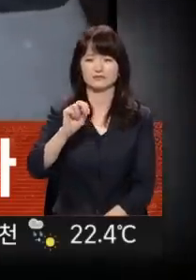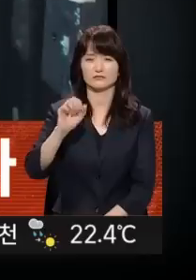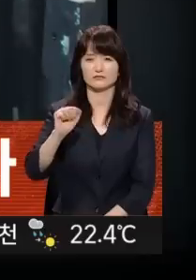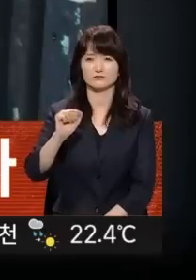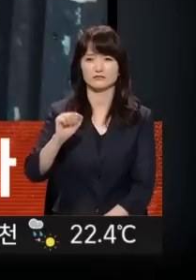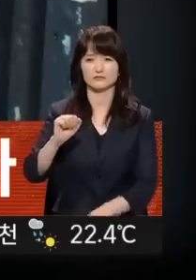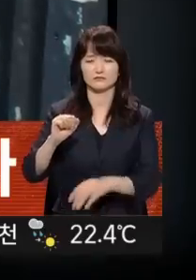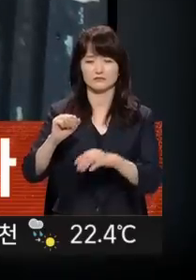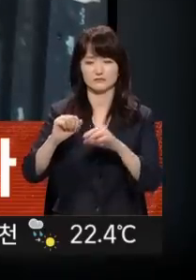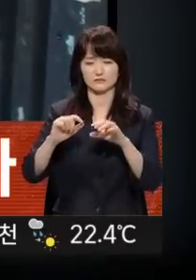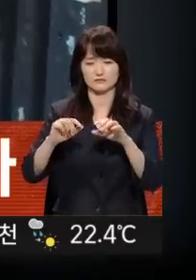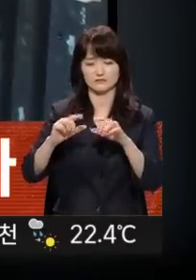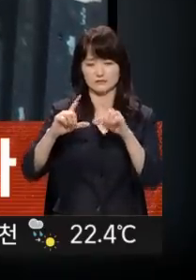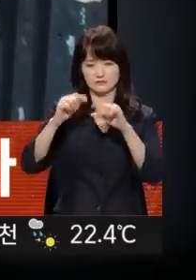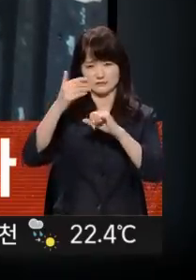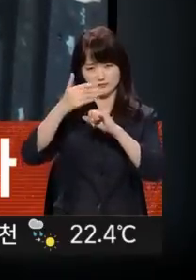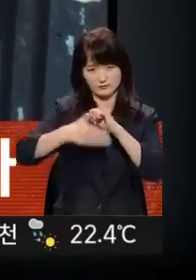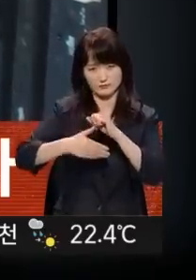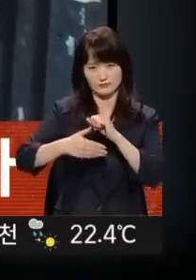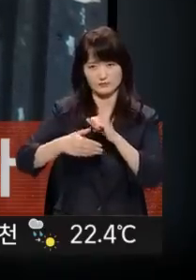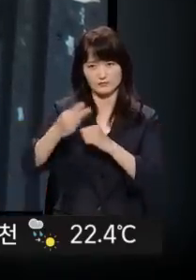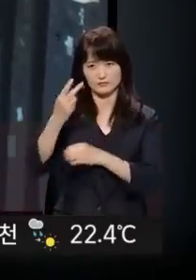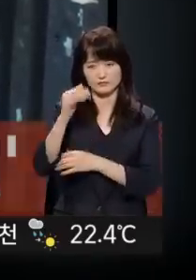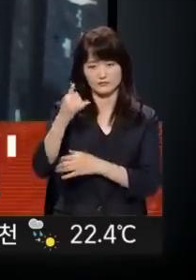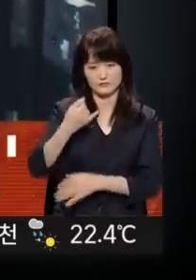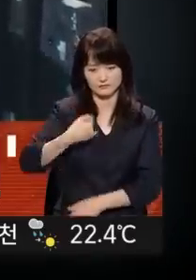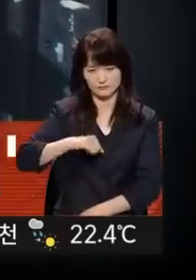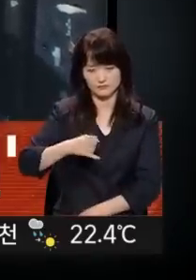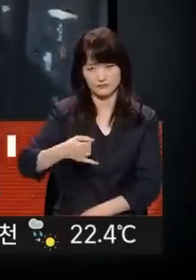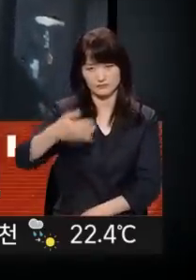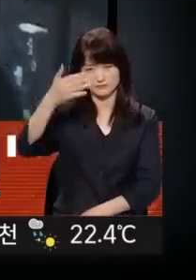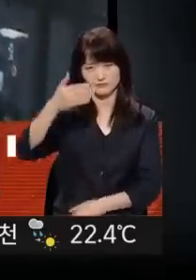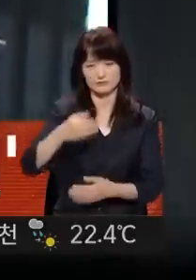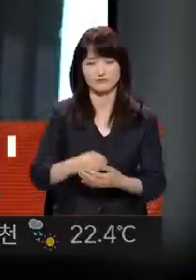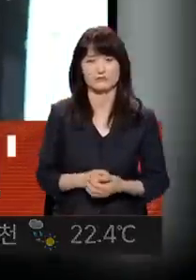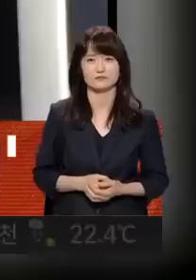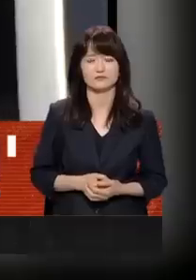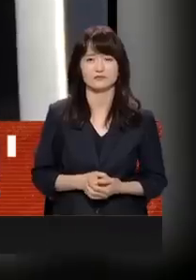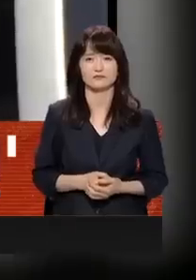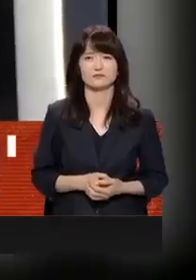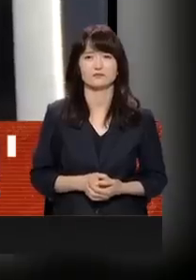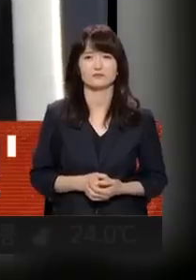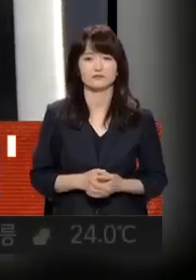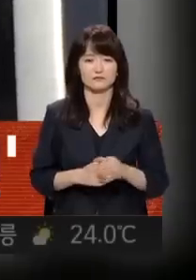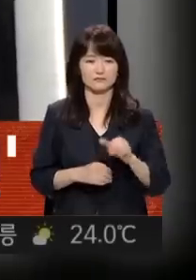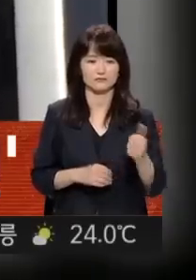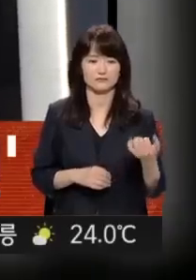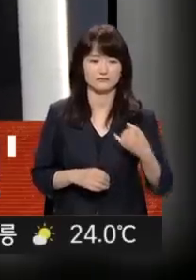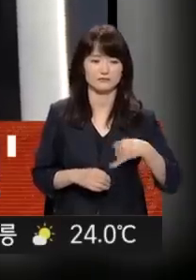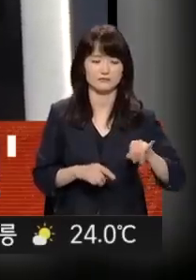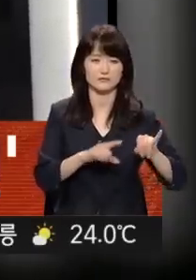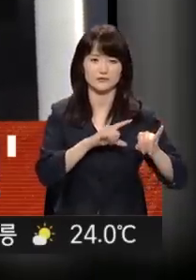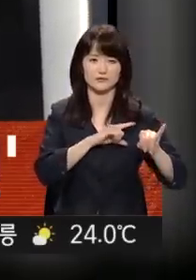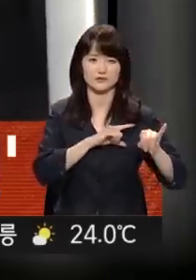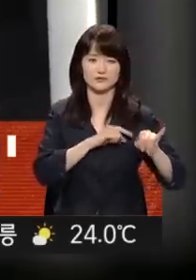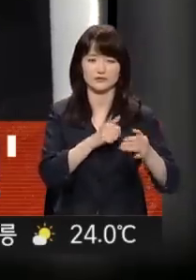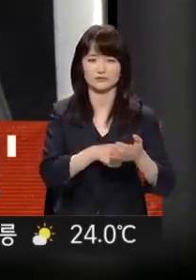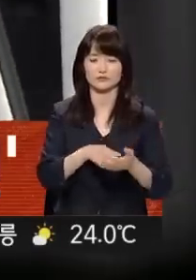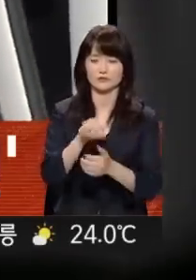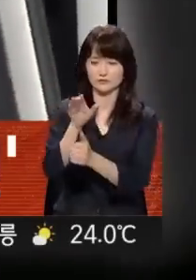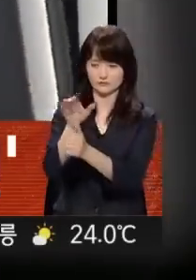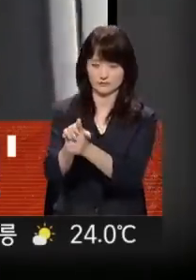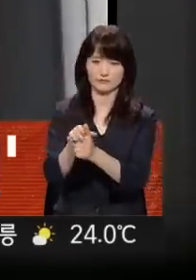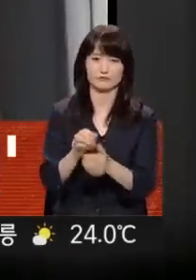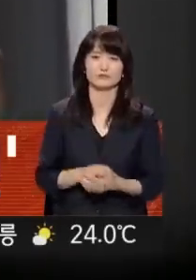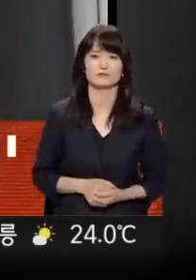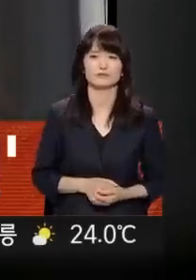두 달로 해놓고 인근 세탁소 주인도 항상 그 숨진 딸 이름으로 세탁물을 맡겨 왔다는 겁니다 그리고 지금 와서 돌이켜